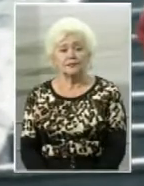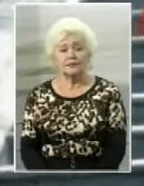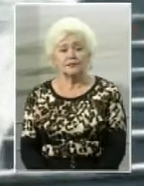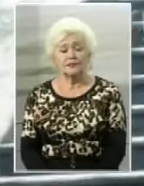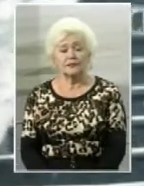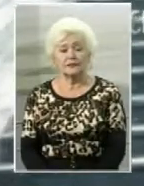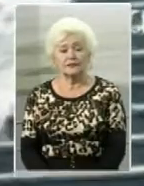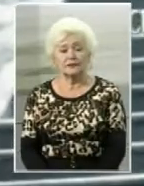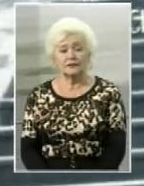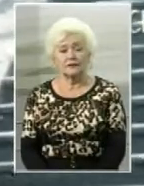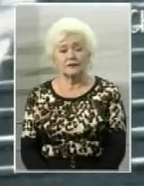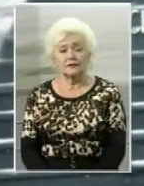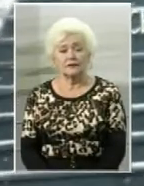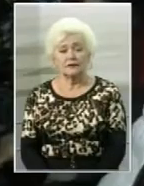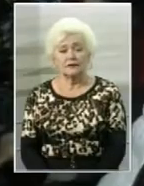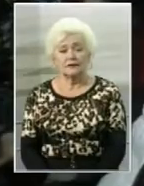дітьми.